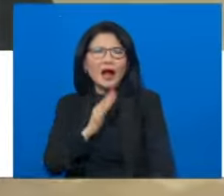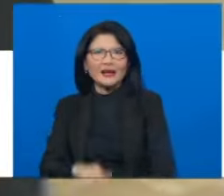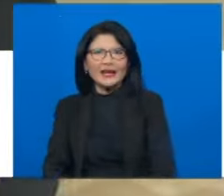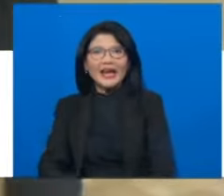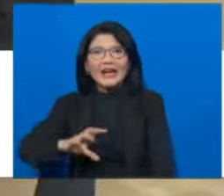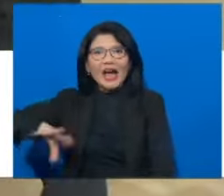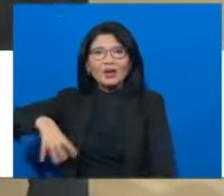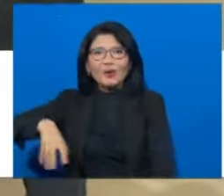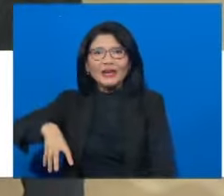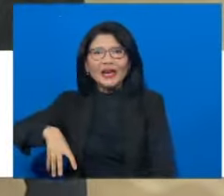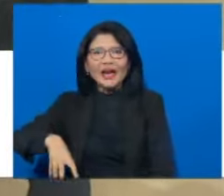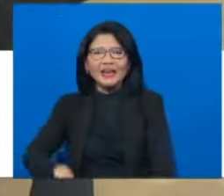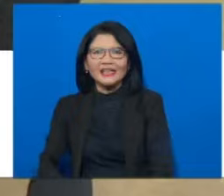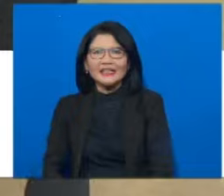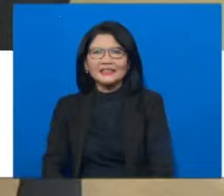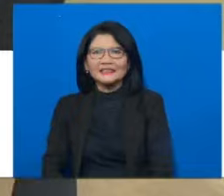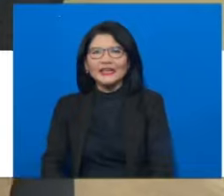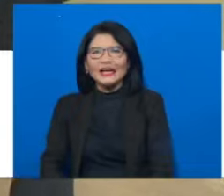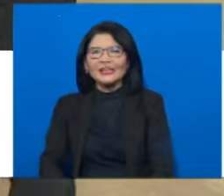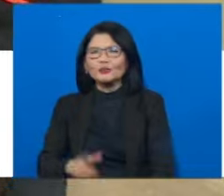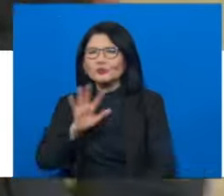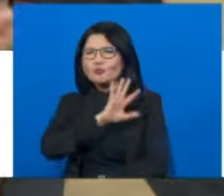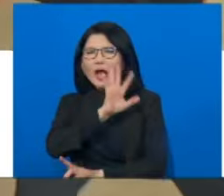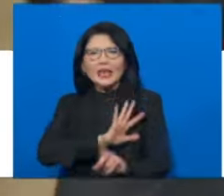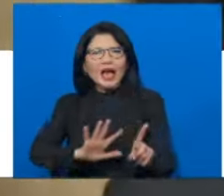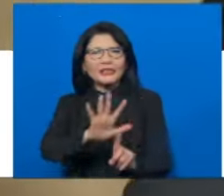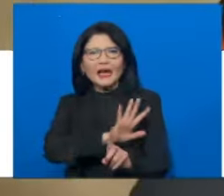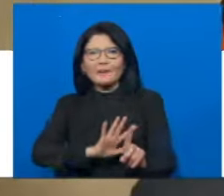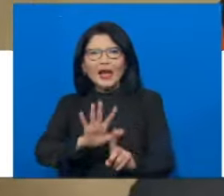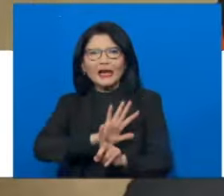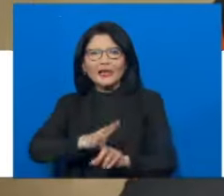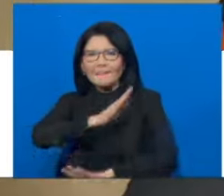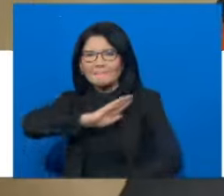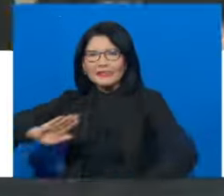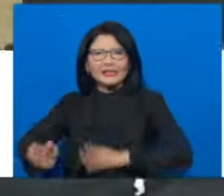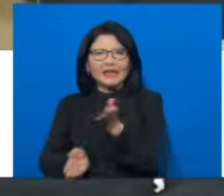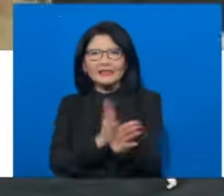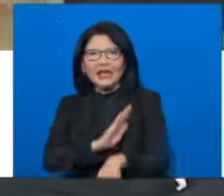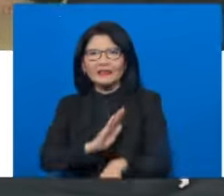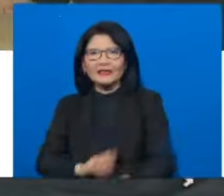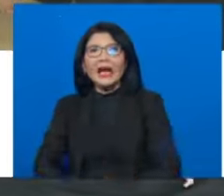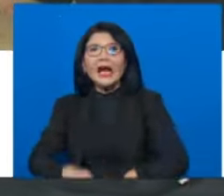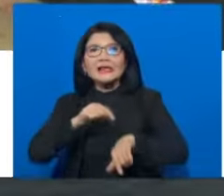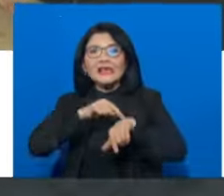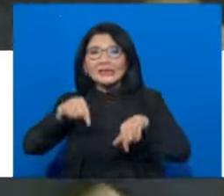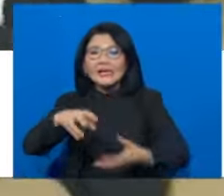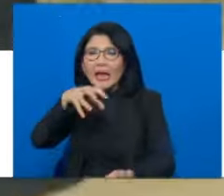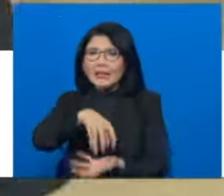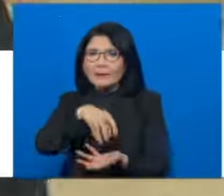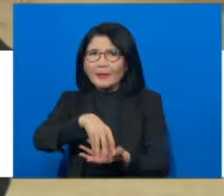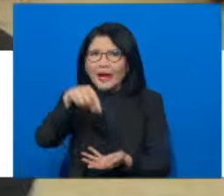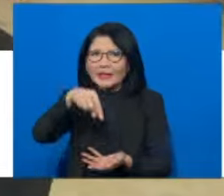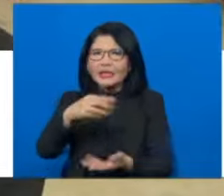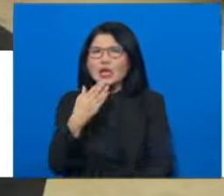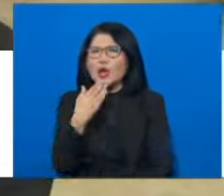kelu dan leluhurnya juga memiki latar belakang penguasaan pencakat ini Pep